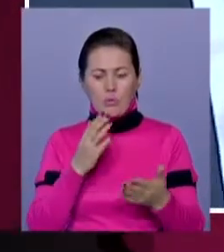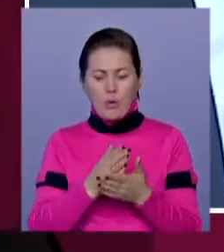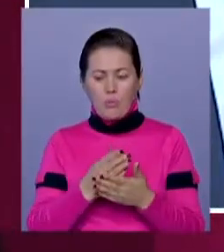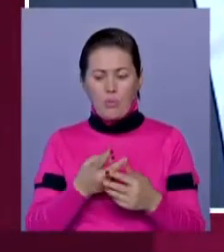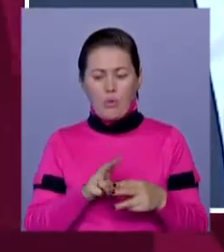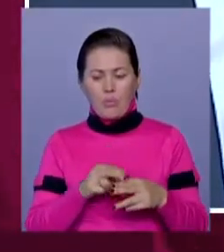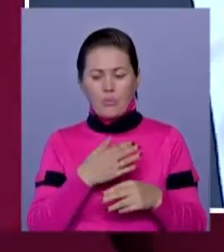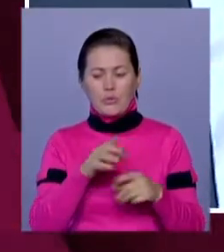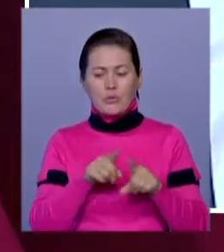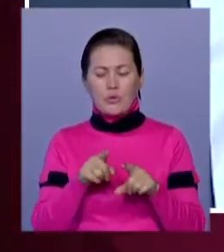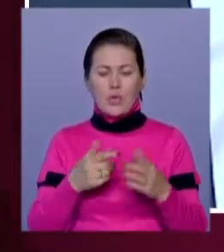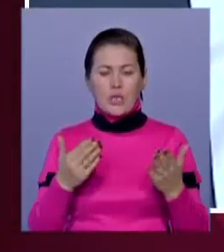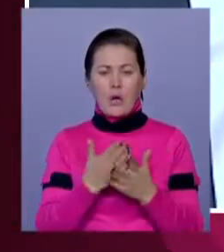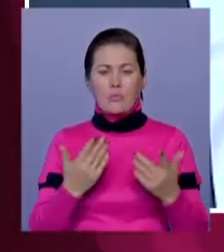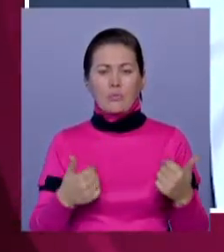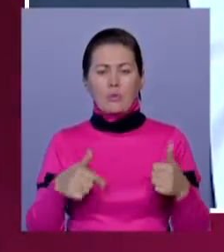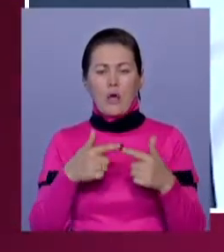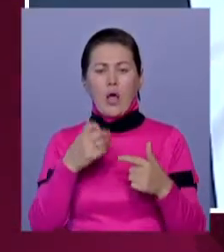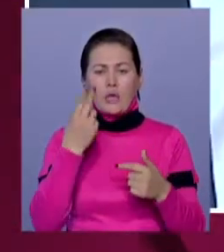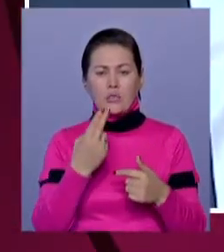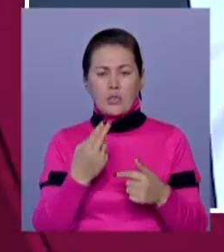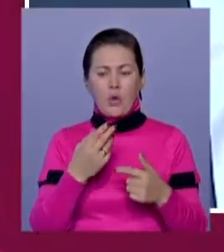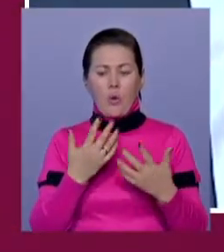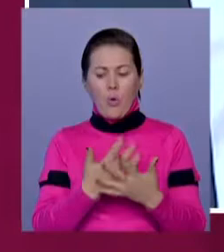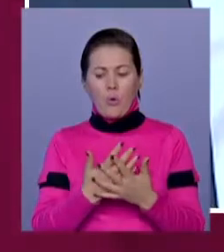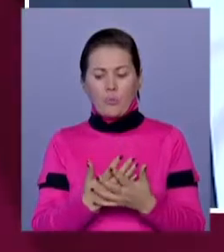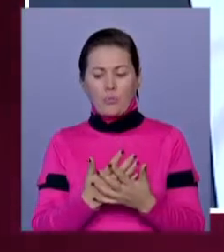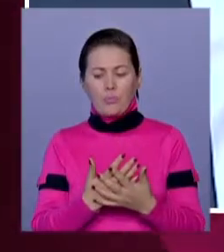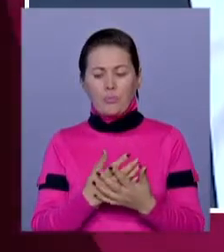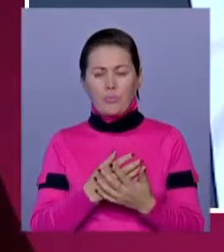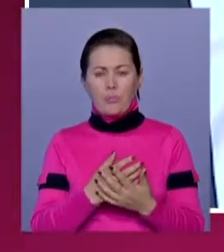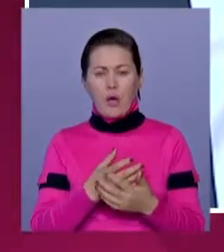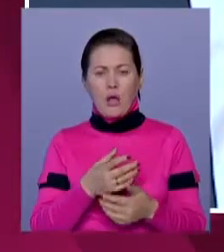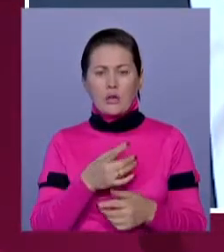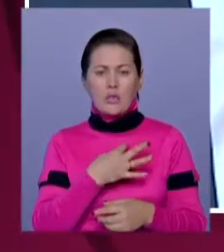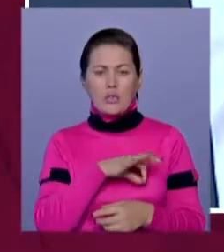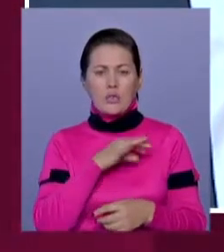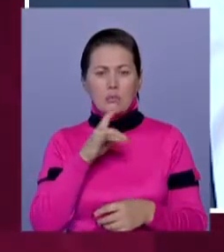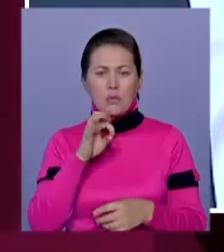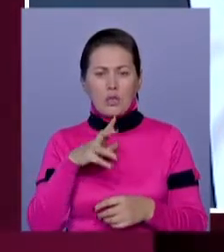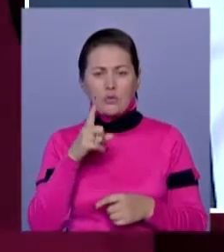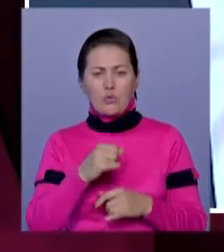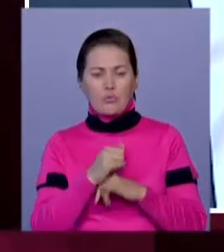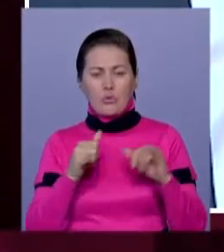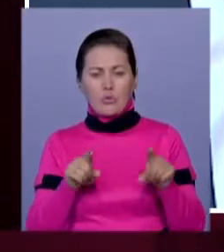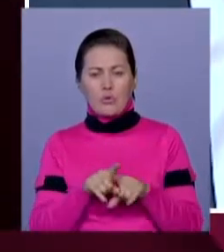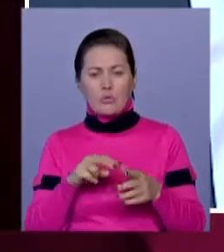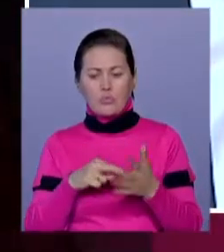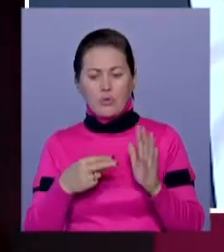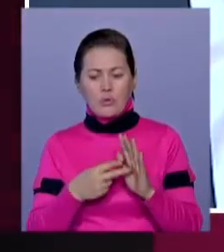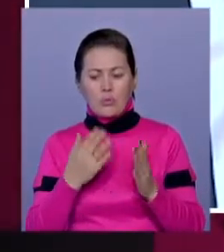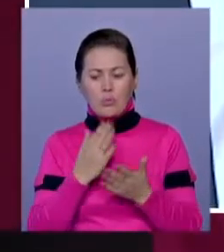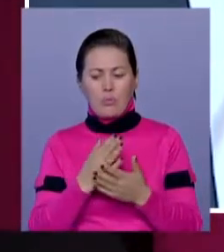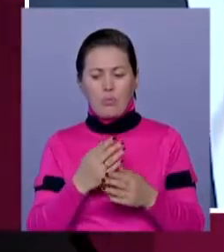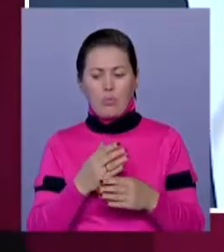отырған. Жаңадан құрылып отырған акционерлік қоғамда олар инспекторлардың саны 100-ден асыратын жоспарлануда, 100-ден